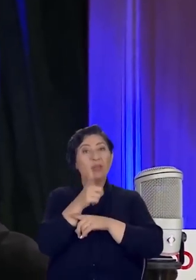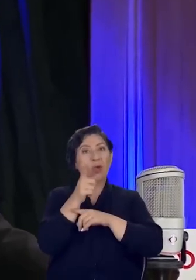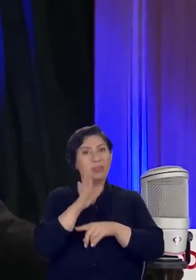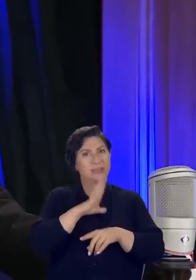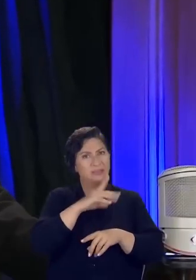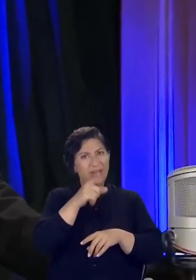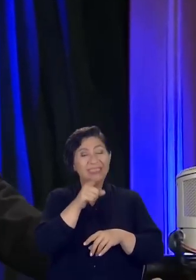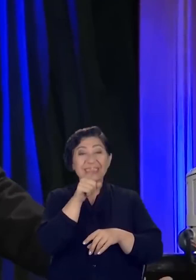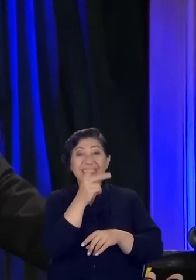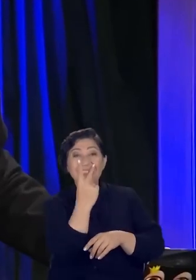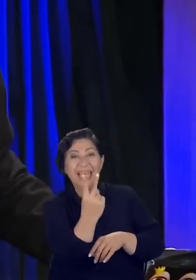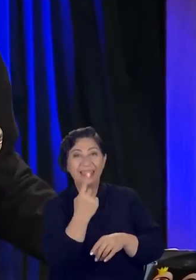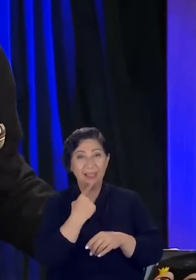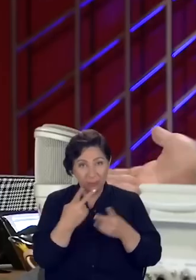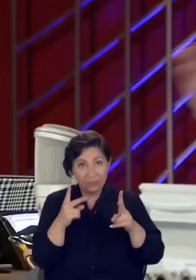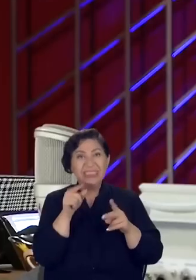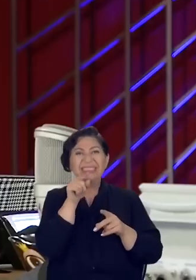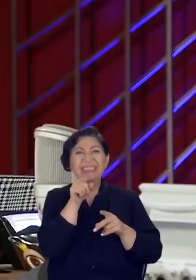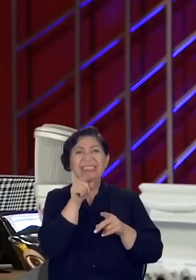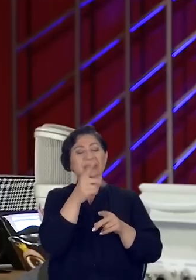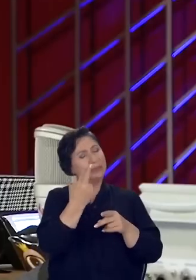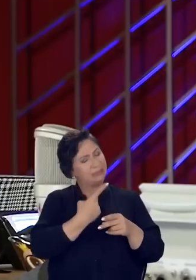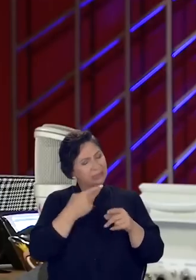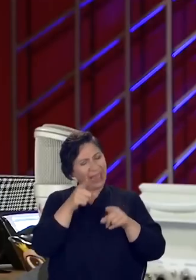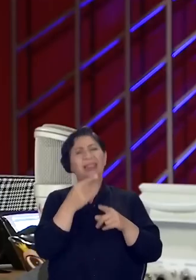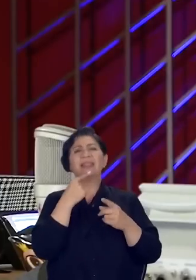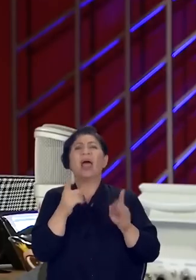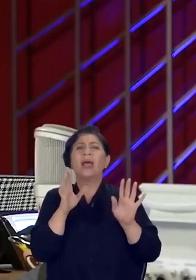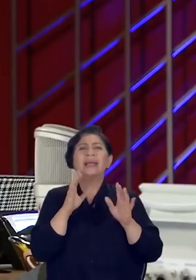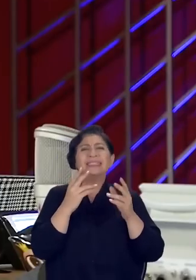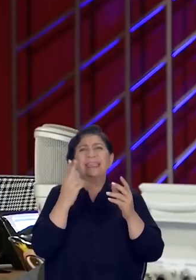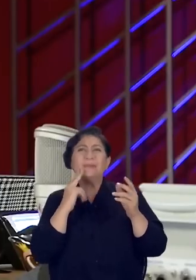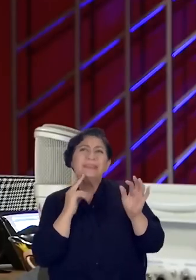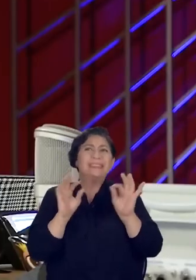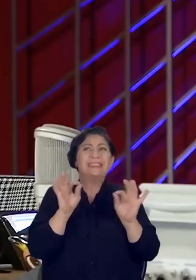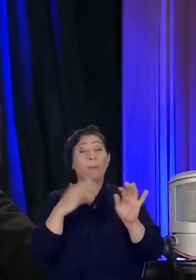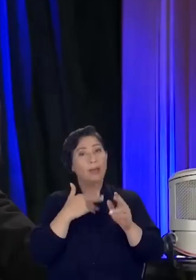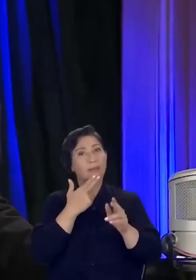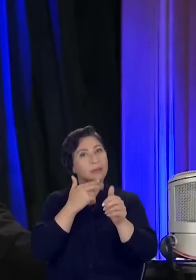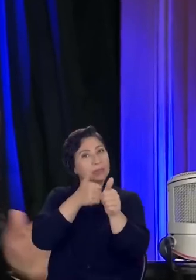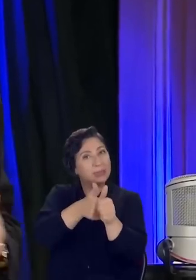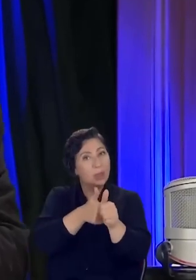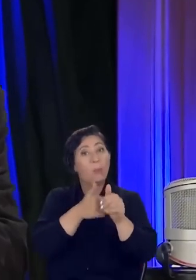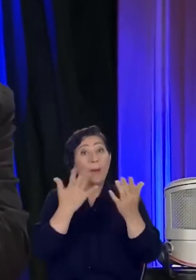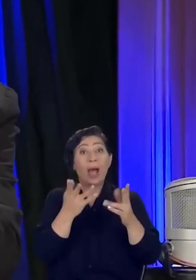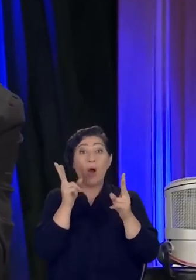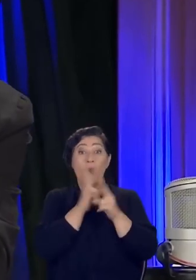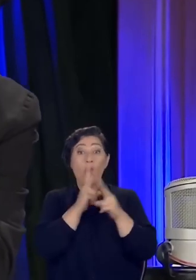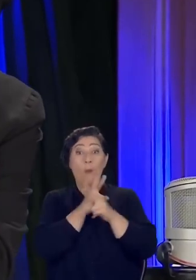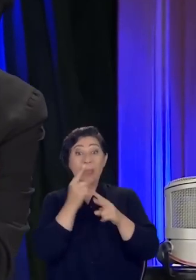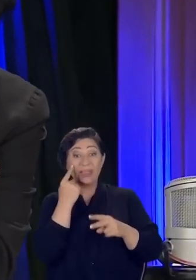videolarınız var. Size sen diyebilir miyim? Tabii ki. Siz de bana sen derseniz, kadınlardan yanayım ama